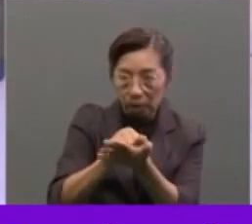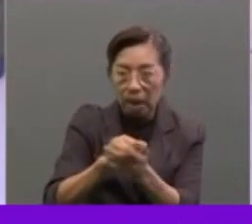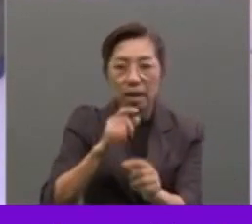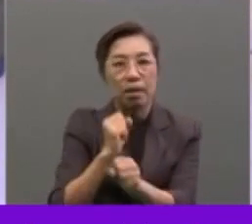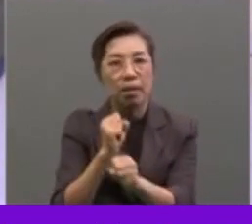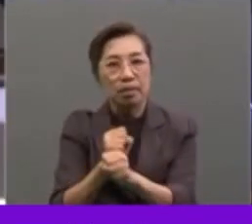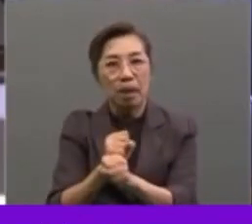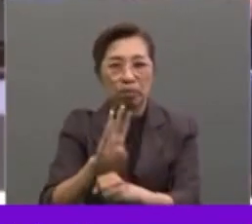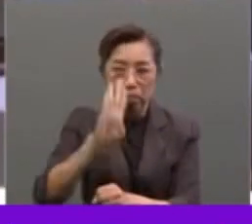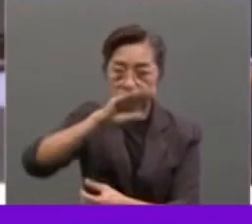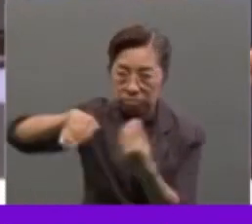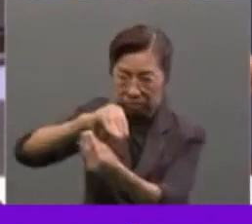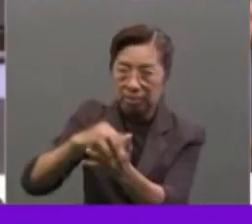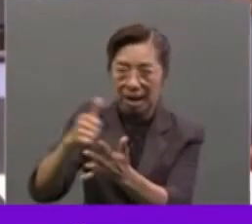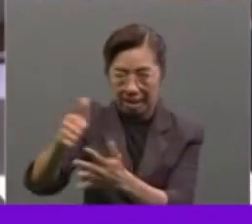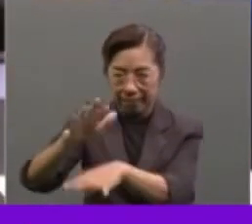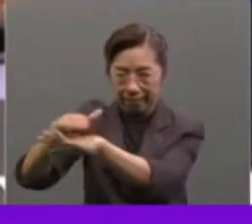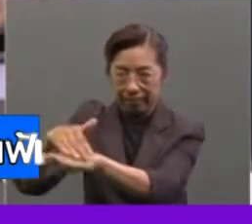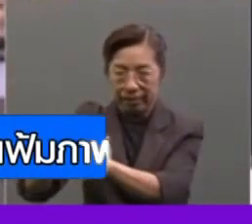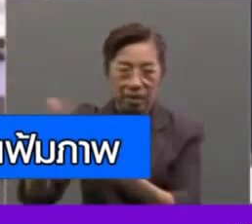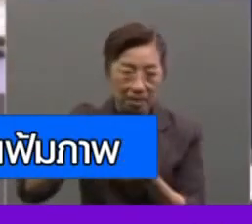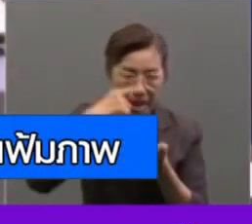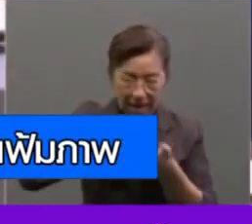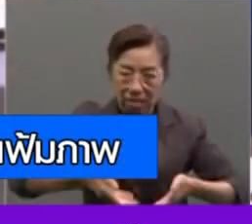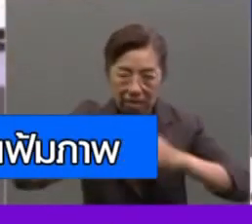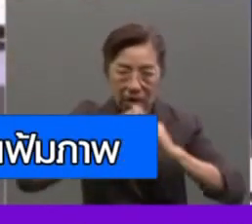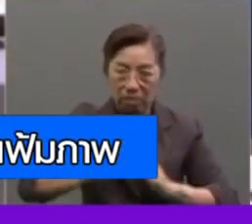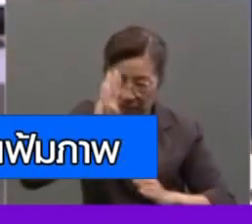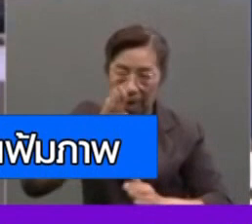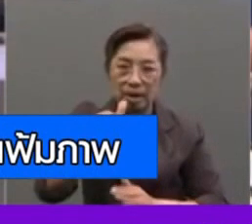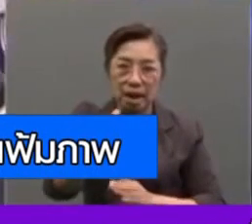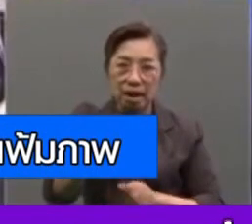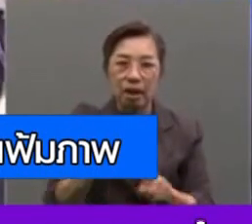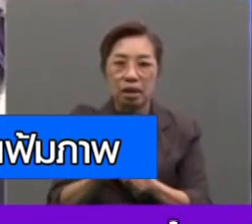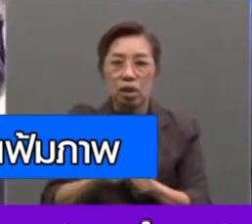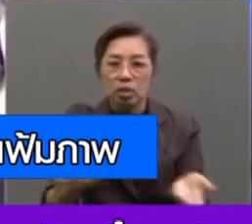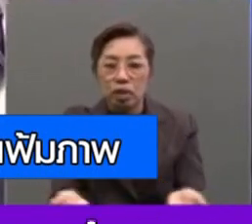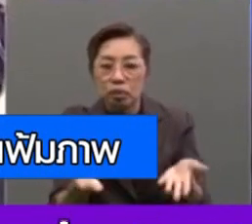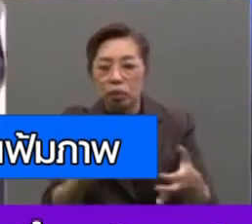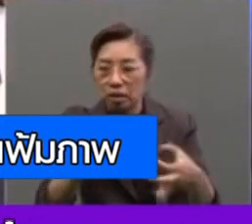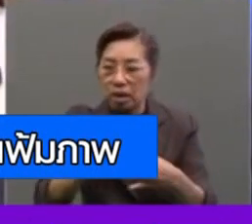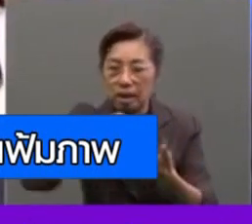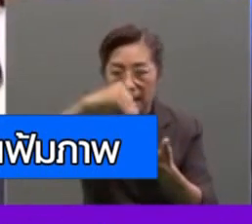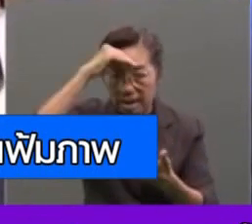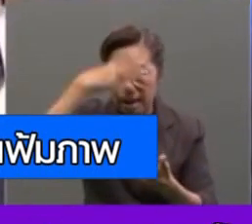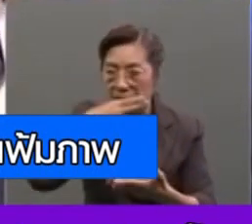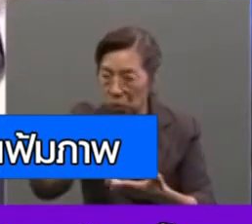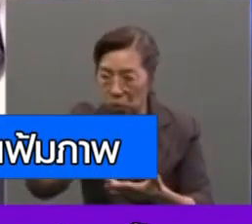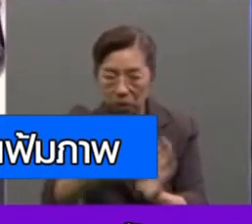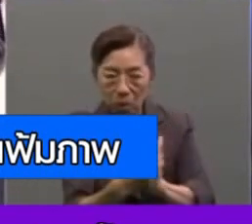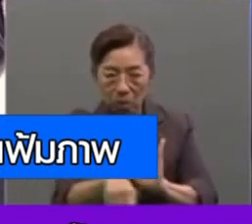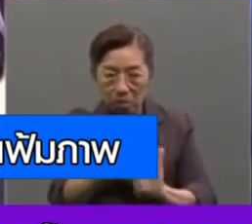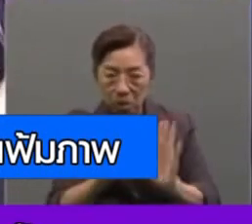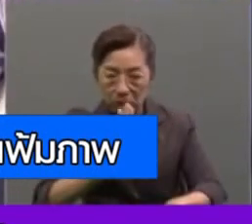บริษัทคณะกรรมการร่วมภาคเอกชน 3สถาบันกกรนะครับและก็บริษัทสหรัฐจากกว่า